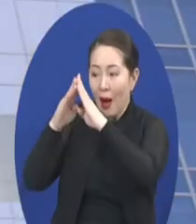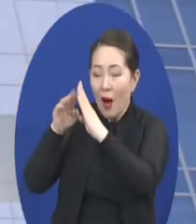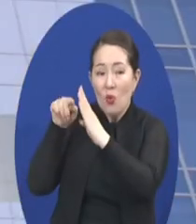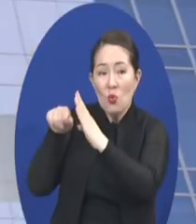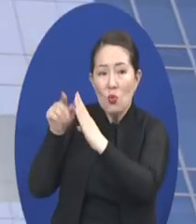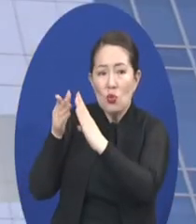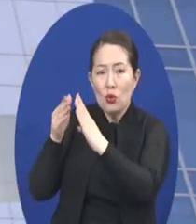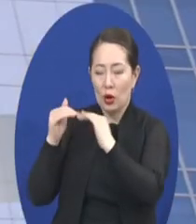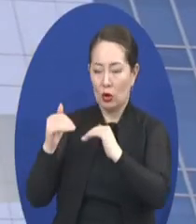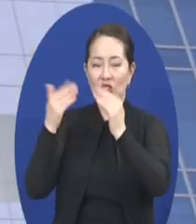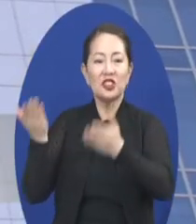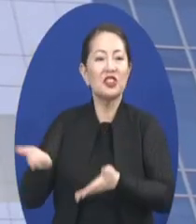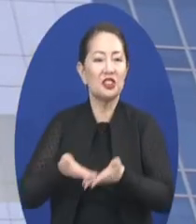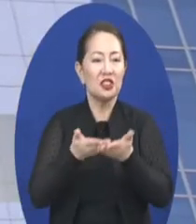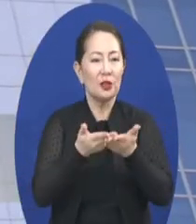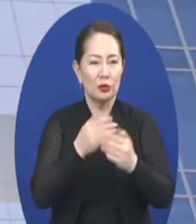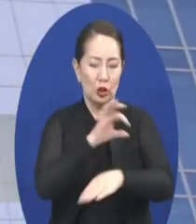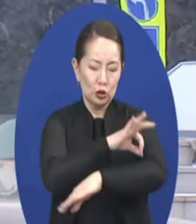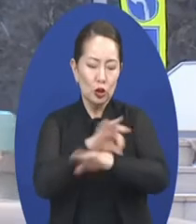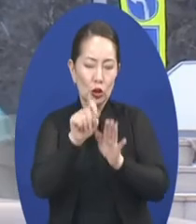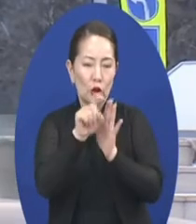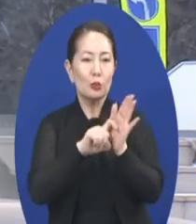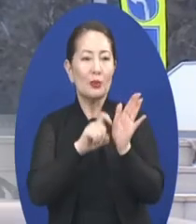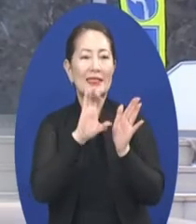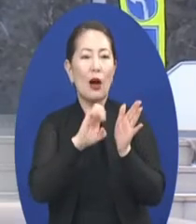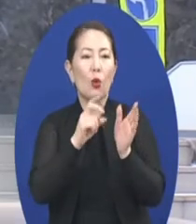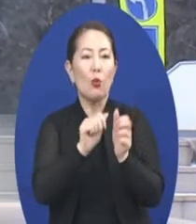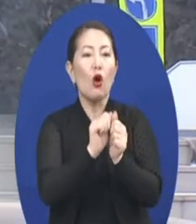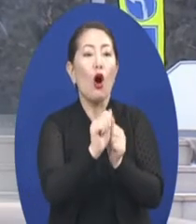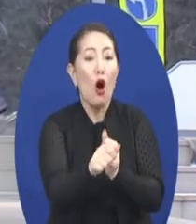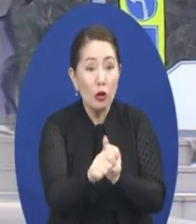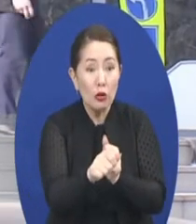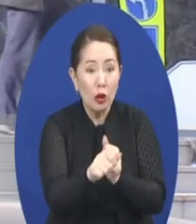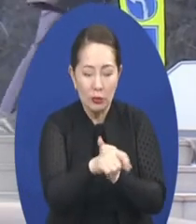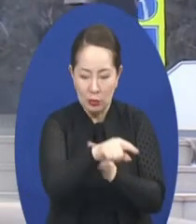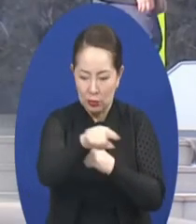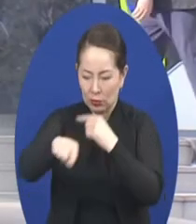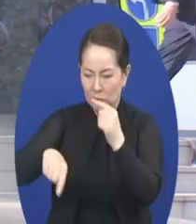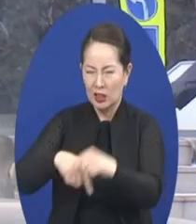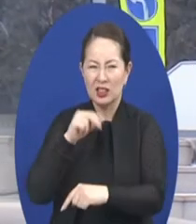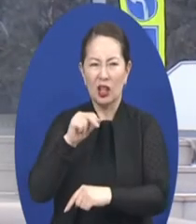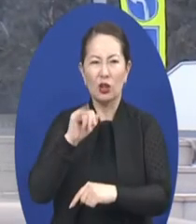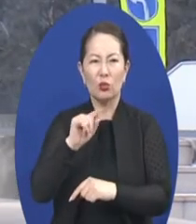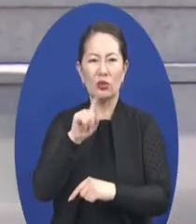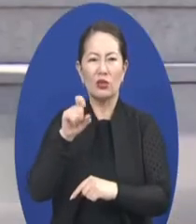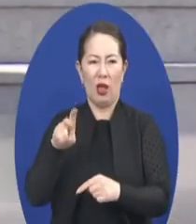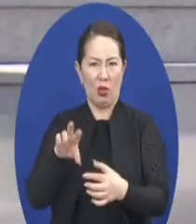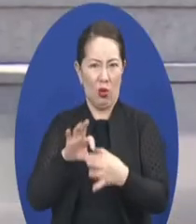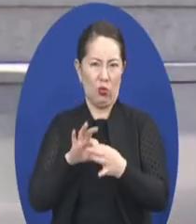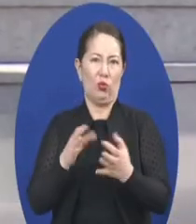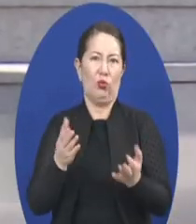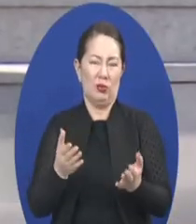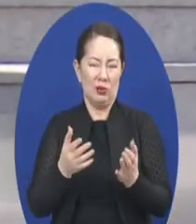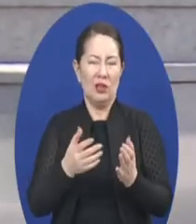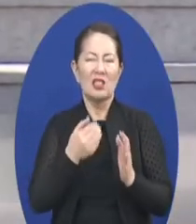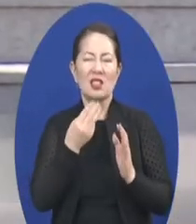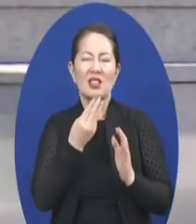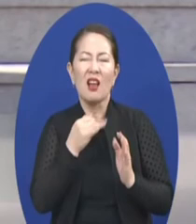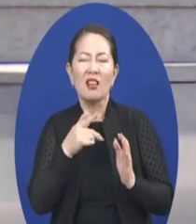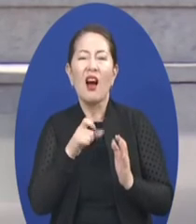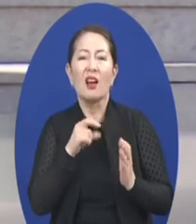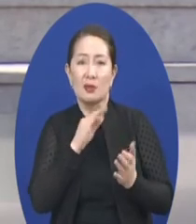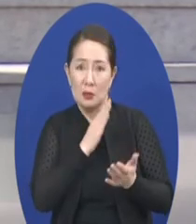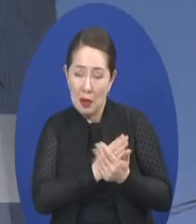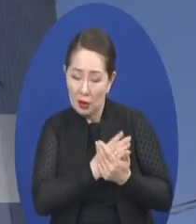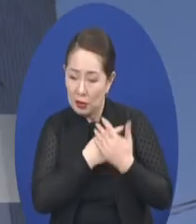экспортыг нэмэгдүүлэх төсөл хөтөлбөрийг санхүүжүүлэх ёстой Хөгжлийн банкны ирээдүй чанаргүй зээлийн асуудлаас шалтгаална. Тиймээс зээлийн эргэн төлөхгүй байгаа аж ахуйн